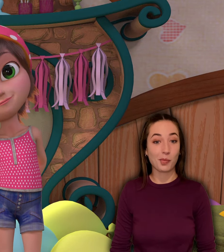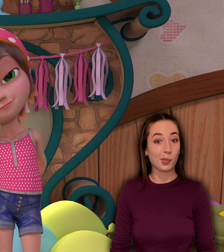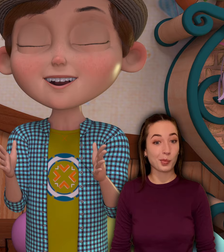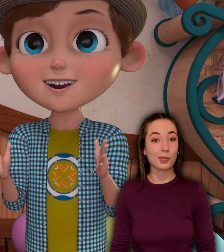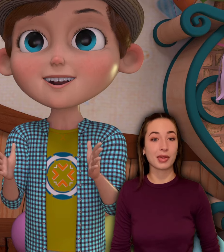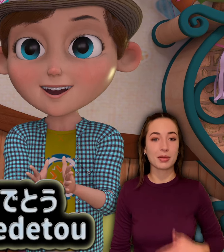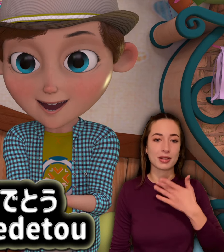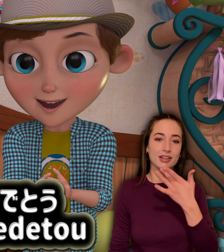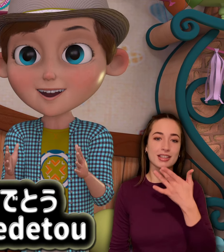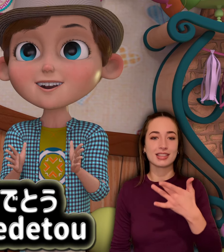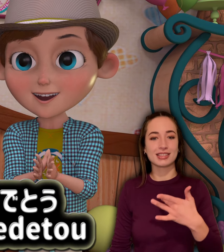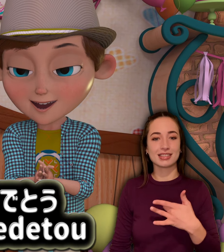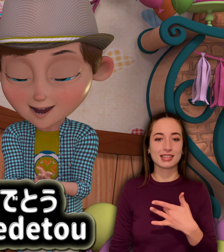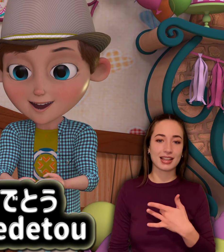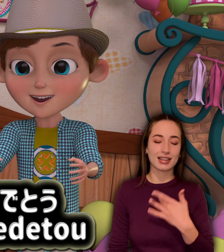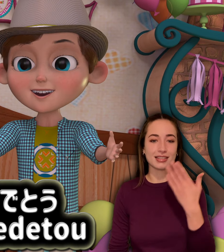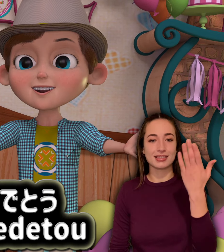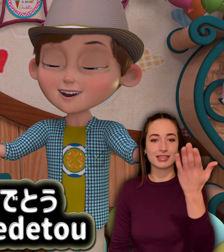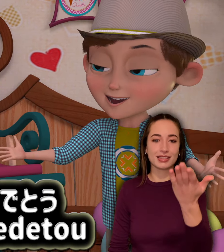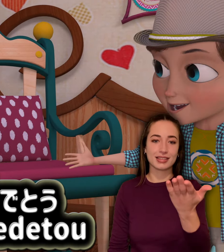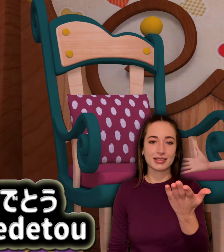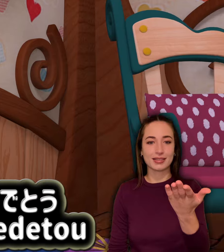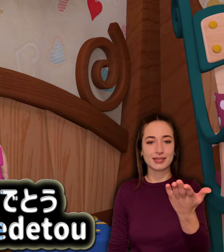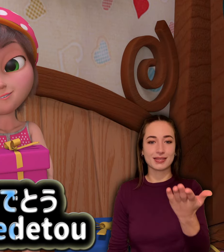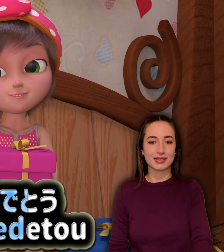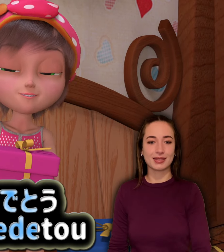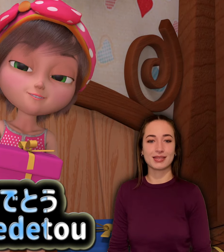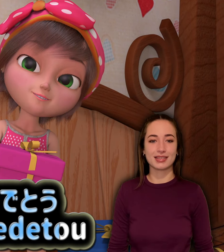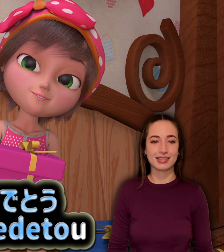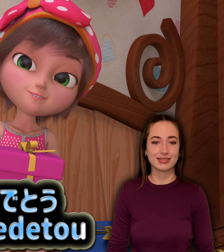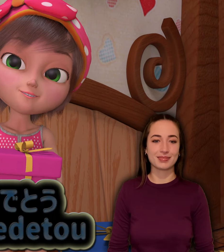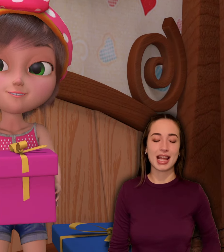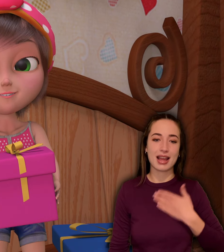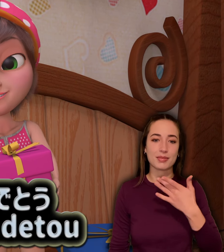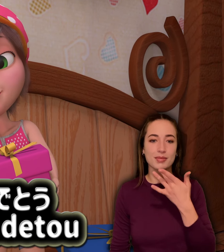ましょう誕日おめでとう